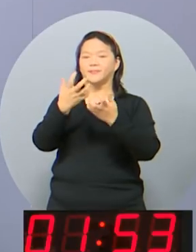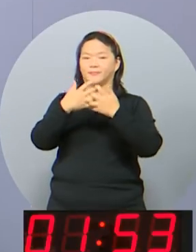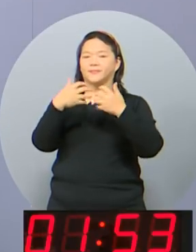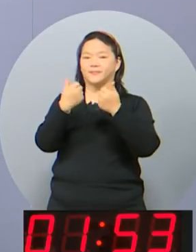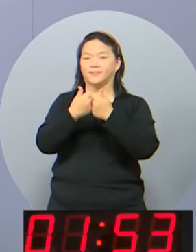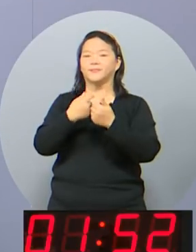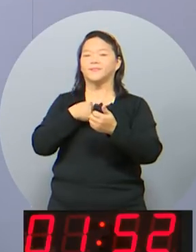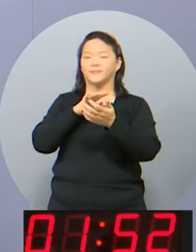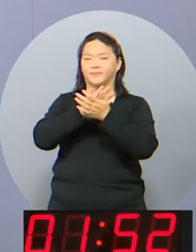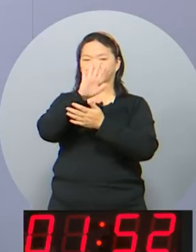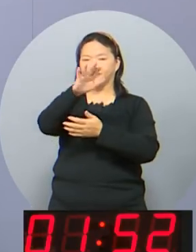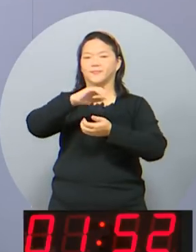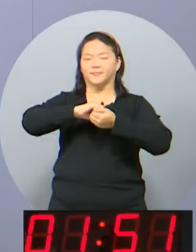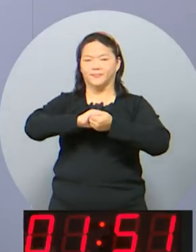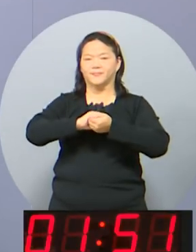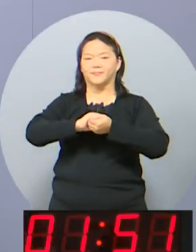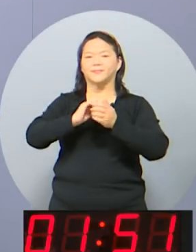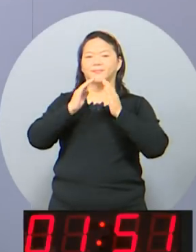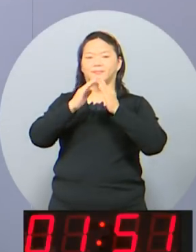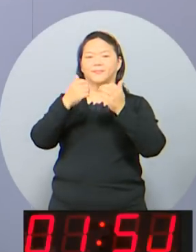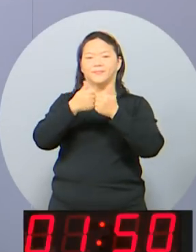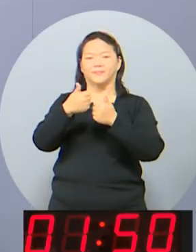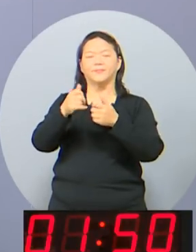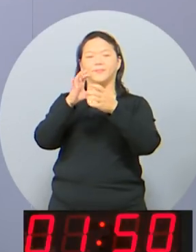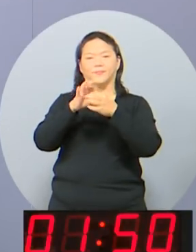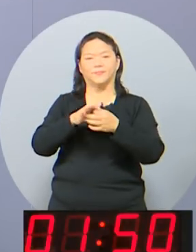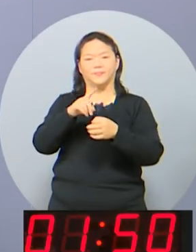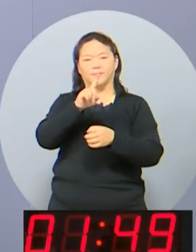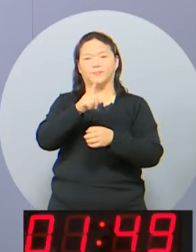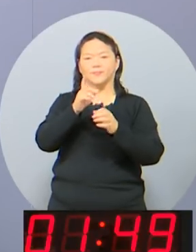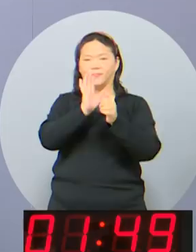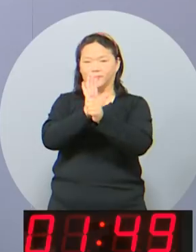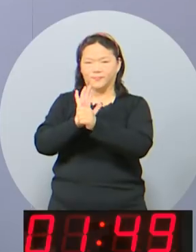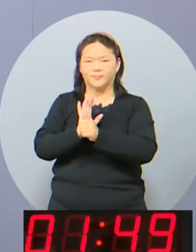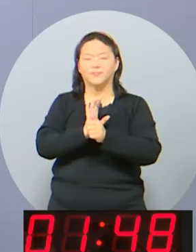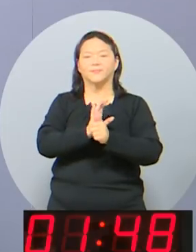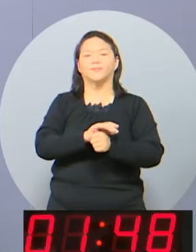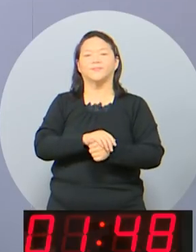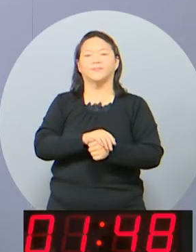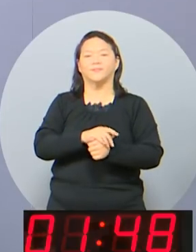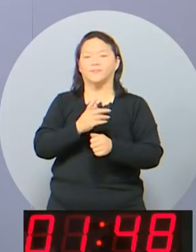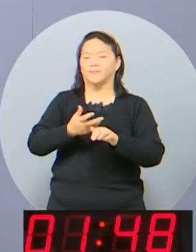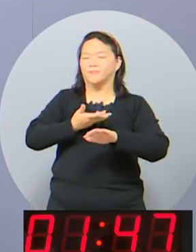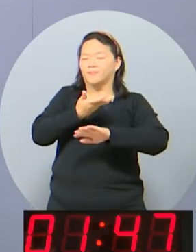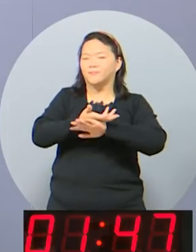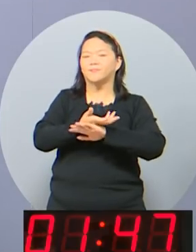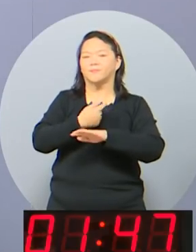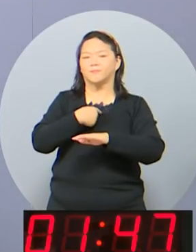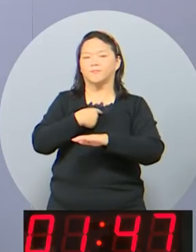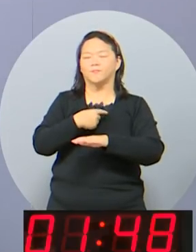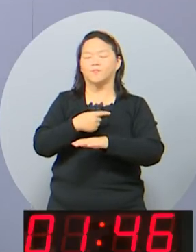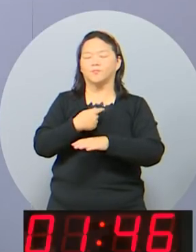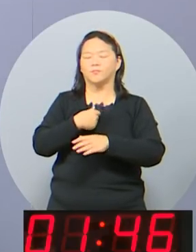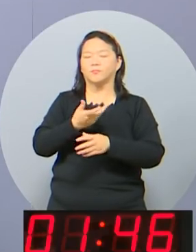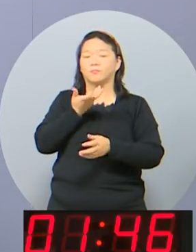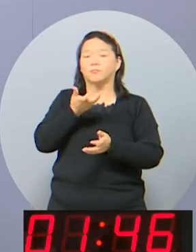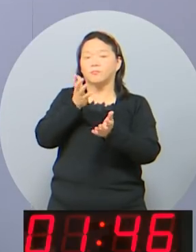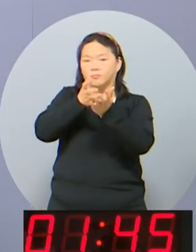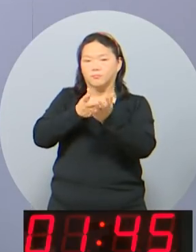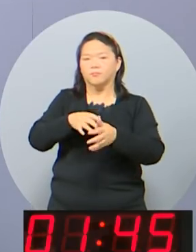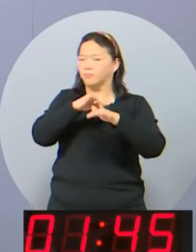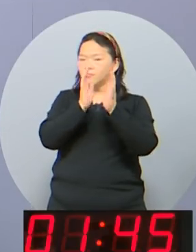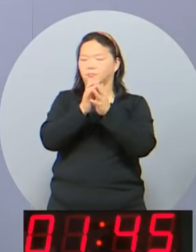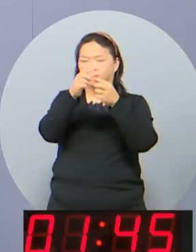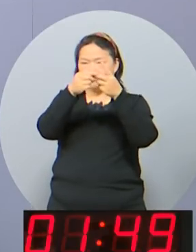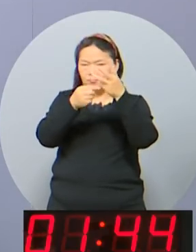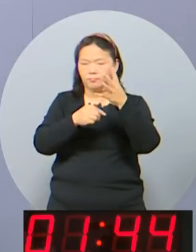来一定会在市议会认真为大家来服务，那把我的政见逐一的来实践，那让